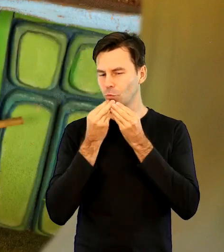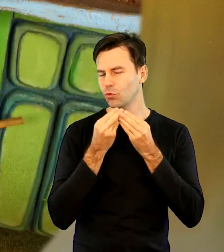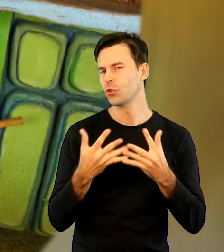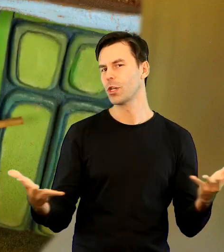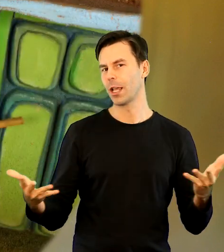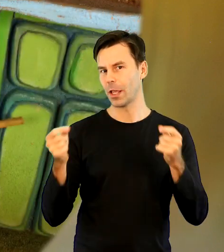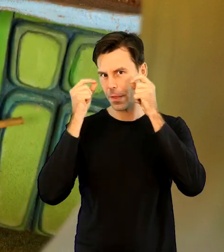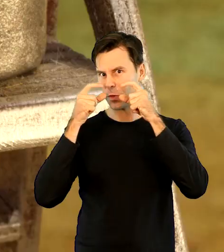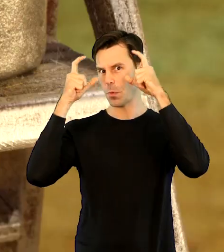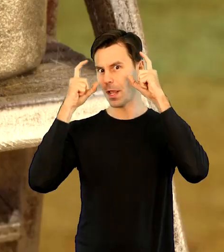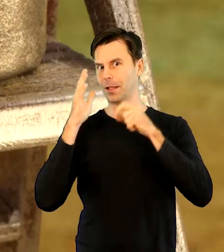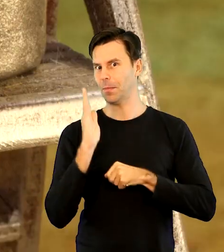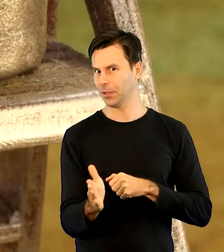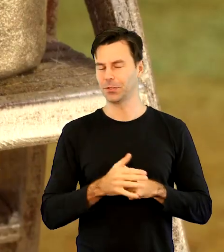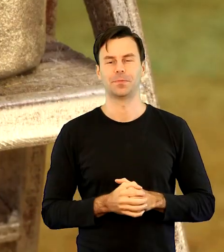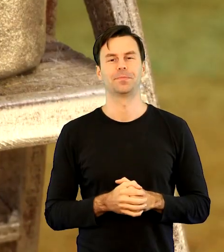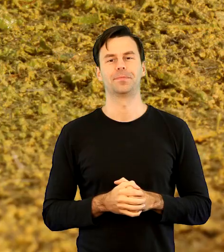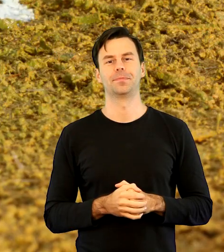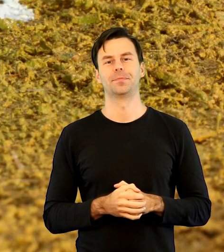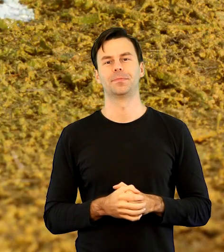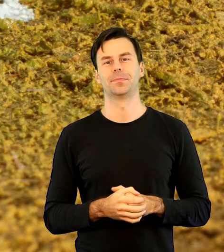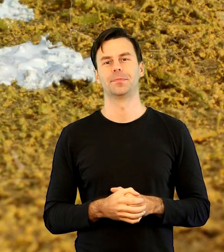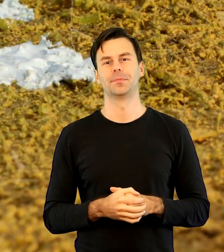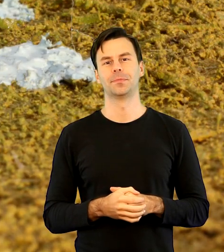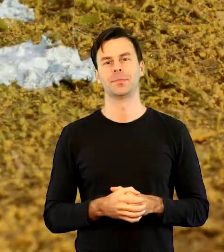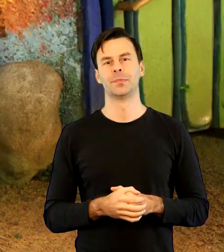zaplanował przyjęcie z niespodzianką.